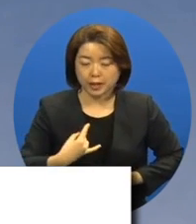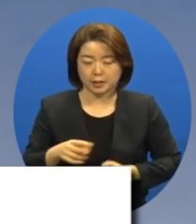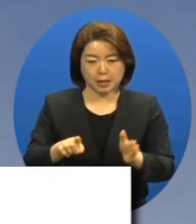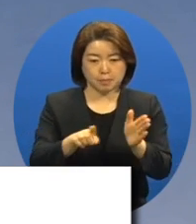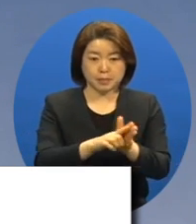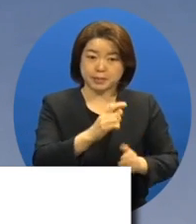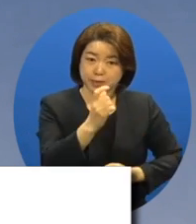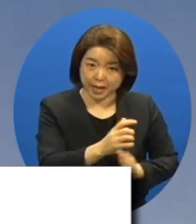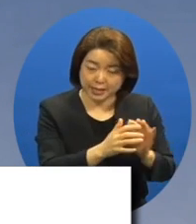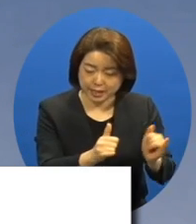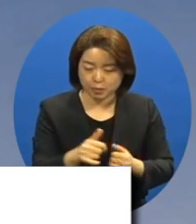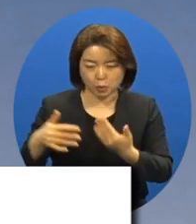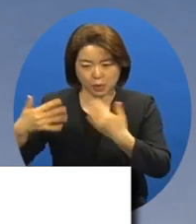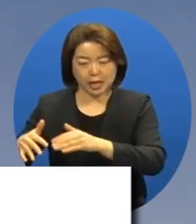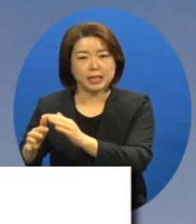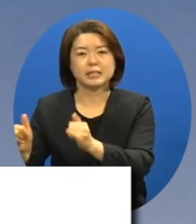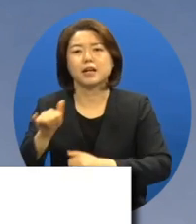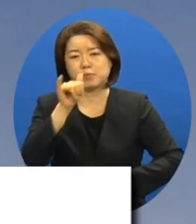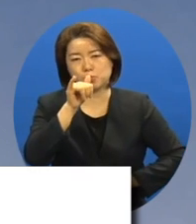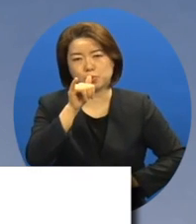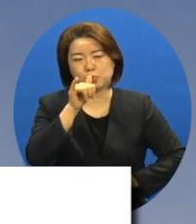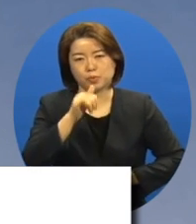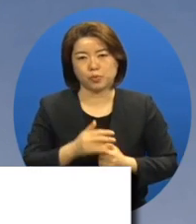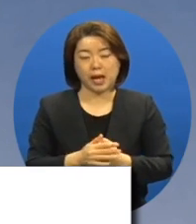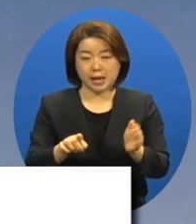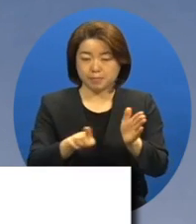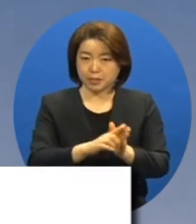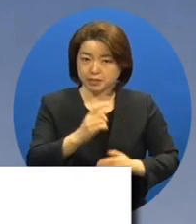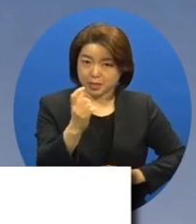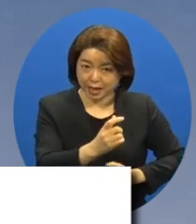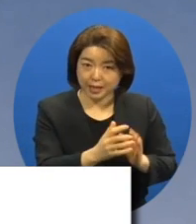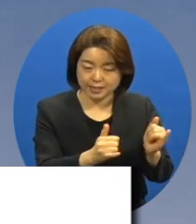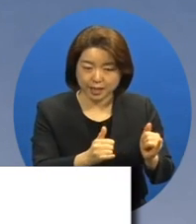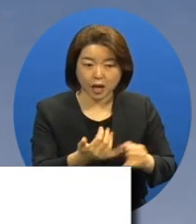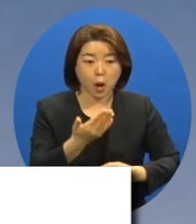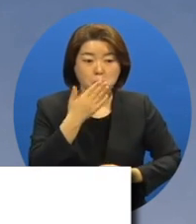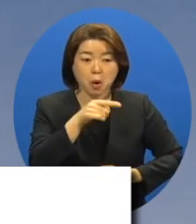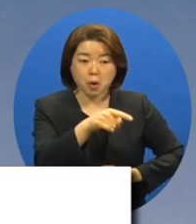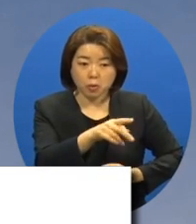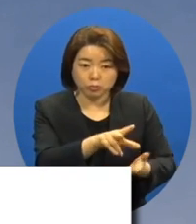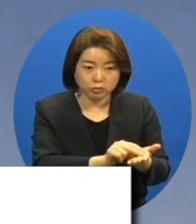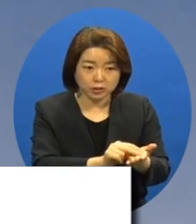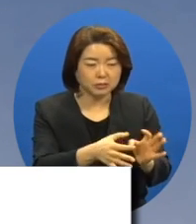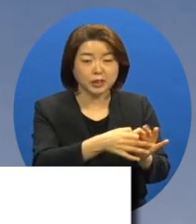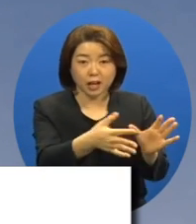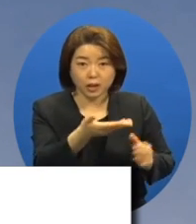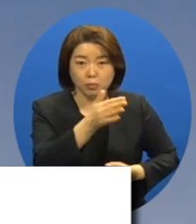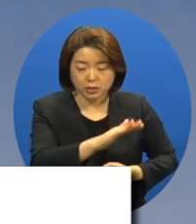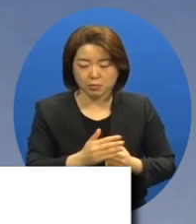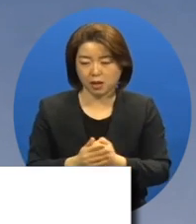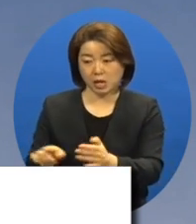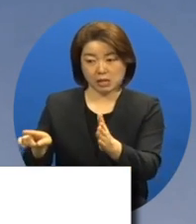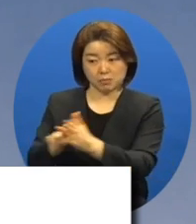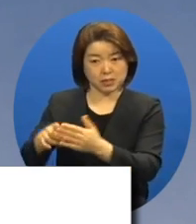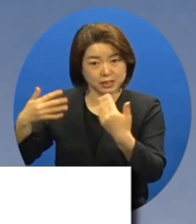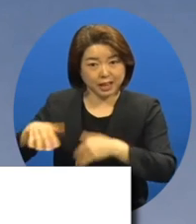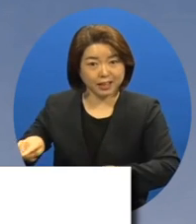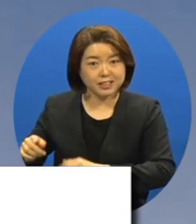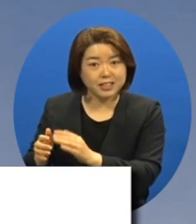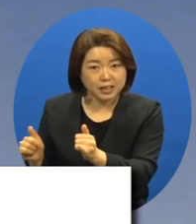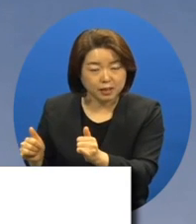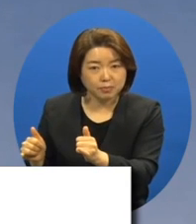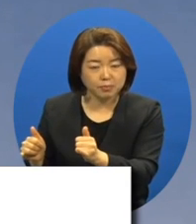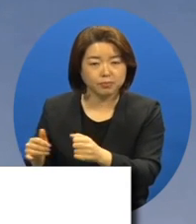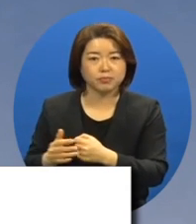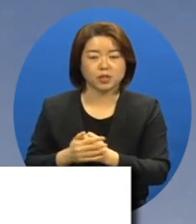사람도 있고 약한 사람도 있다는 겁니다 믿음이 강한 사람은 먹는 게 아무 문제가 안 되지만 믿음이 약한 사람은